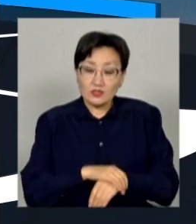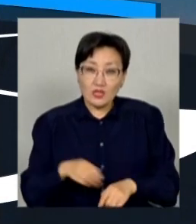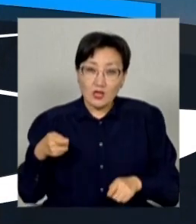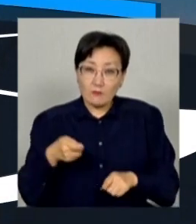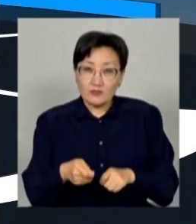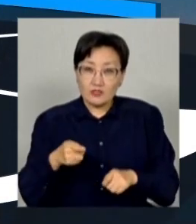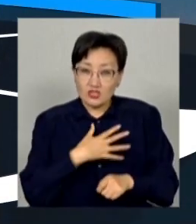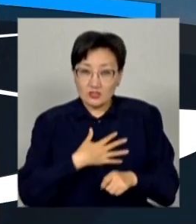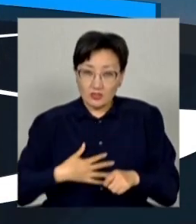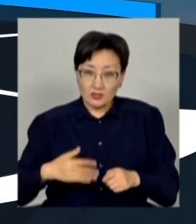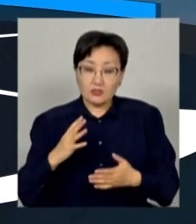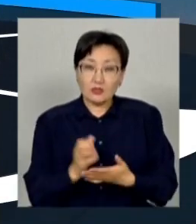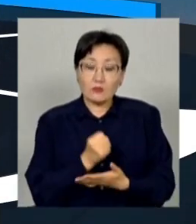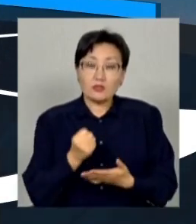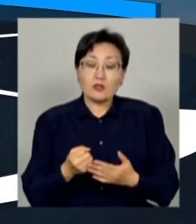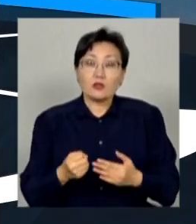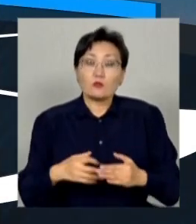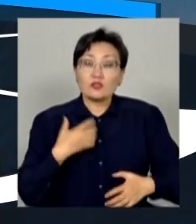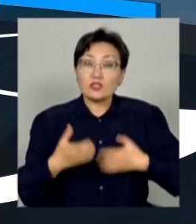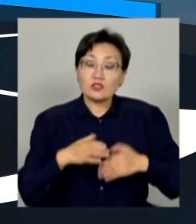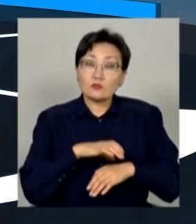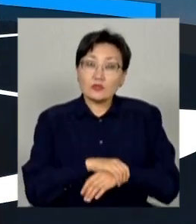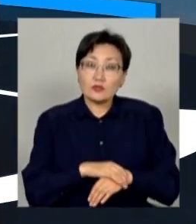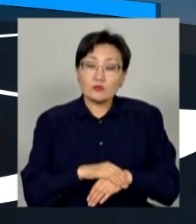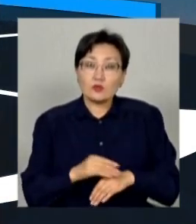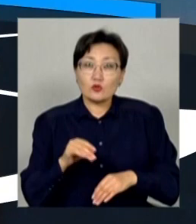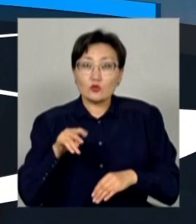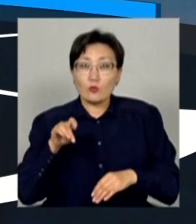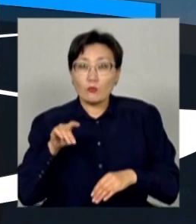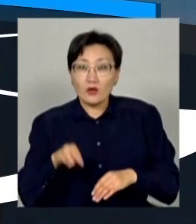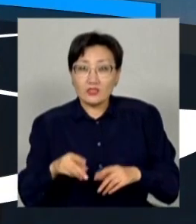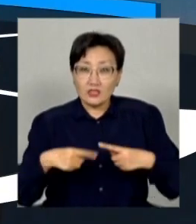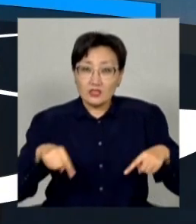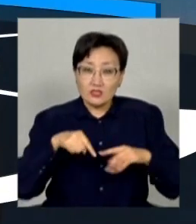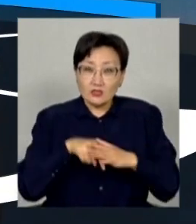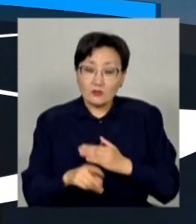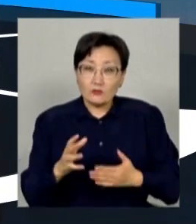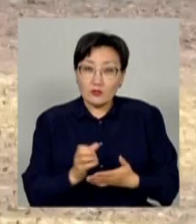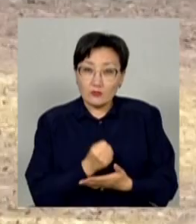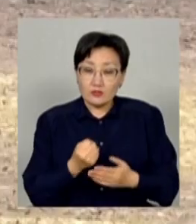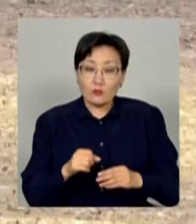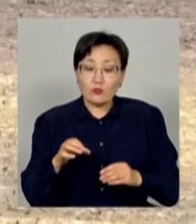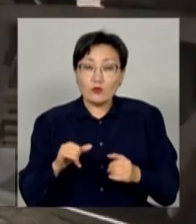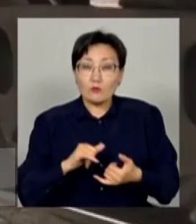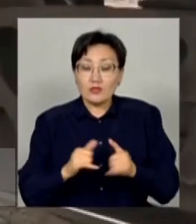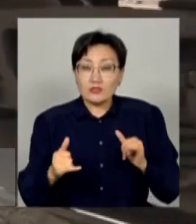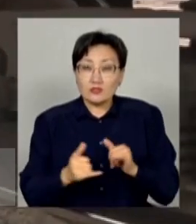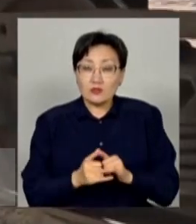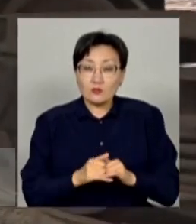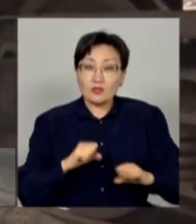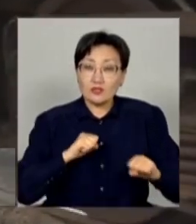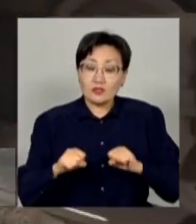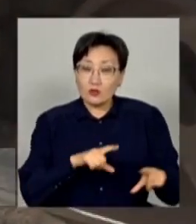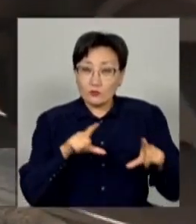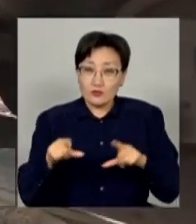пышақ жарақатының іздері анықталған. Жантүршігерлік жағдай Жомарт кенші аумағында болыпты. Қаза тапқан азамат Өскеменнен іссапарға жіберілген